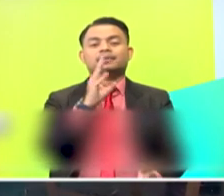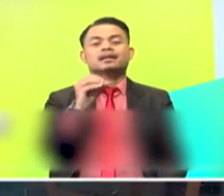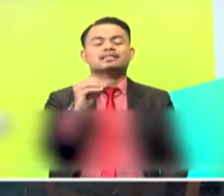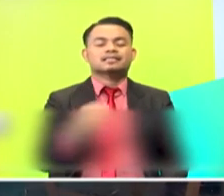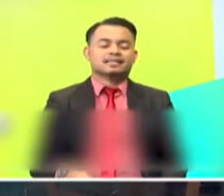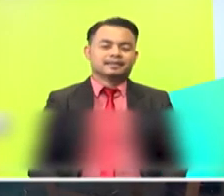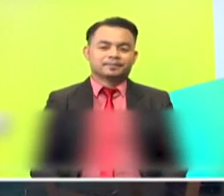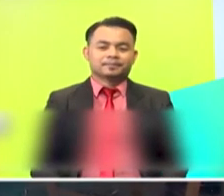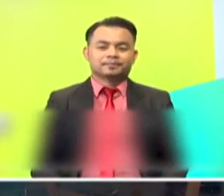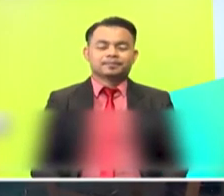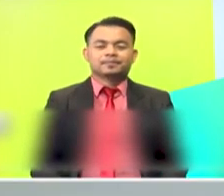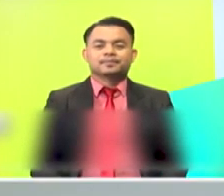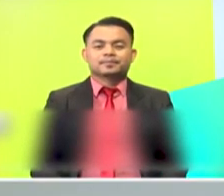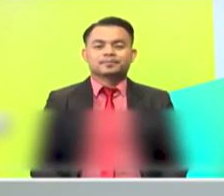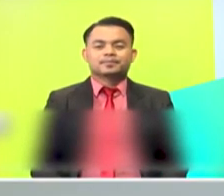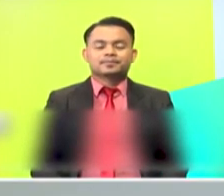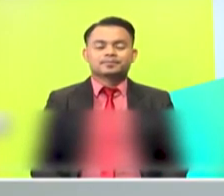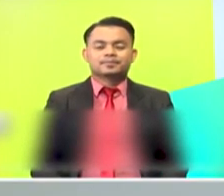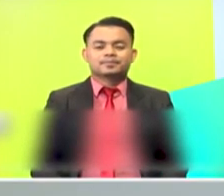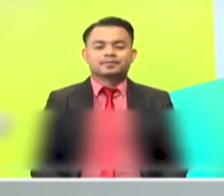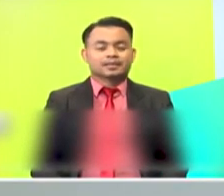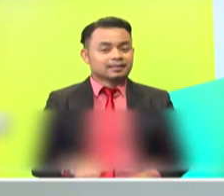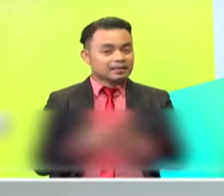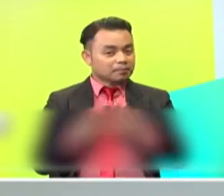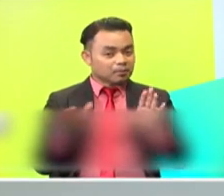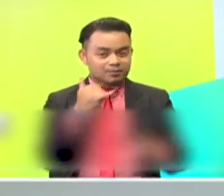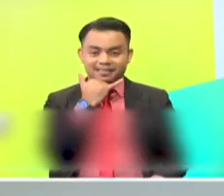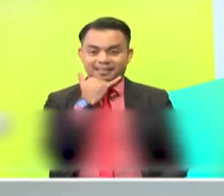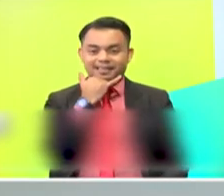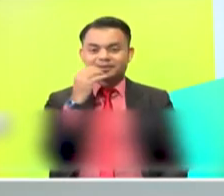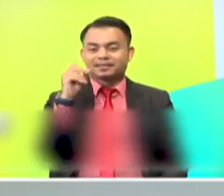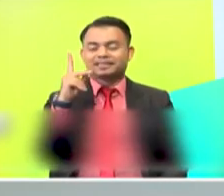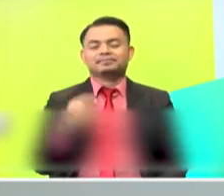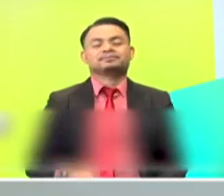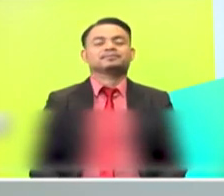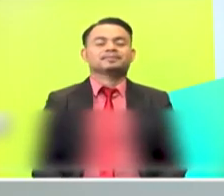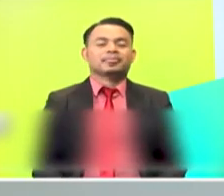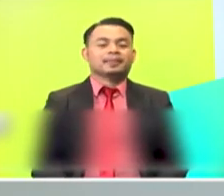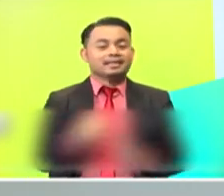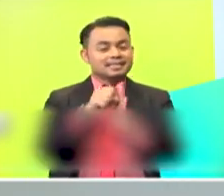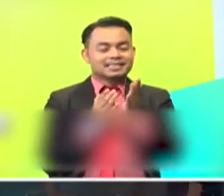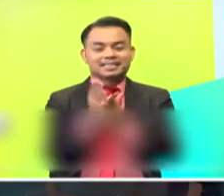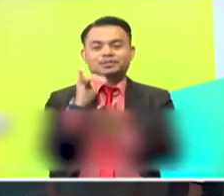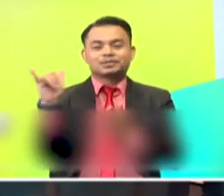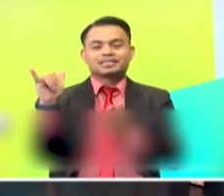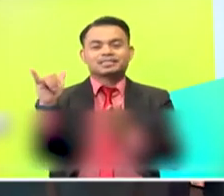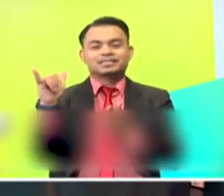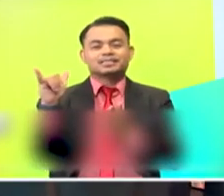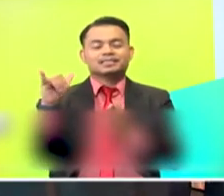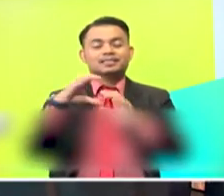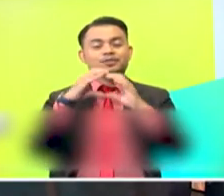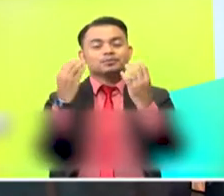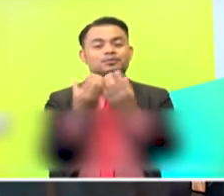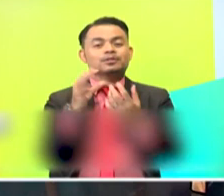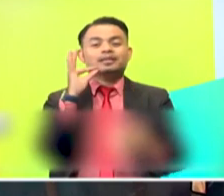tercampur disitu bahan basah ya Dedes semua jangan silap macakake hebat dan seekor ular buah kumpulan buah